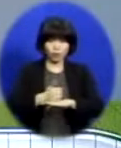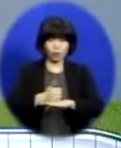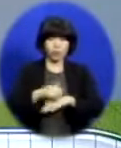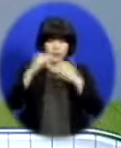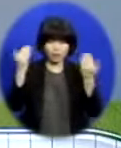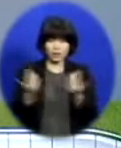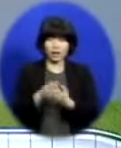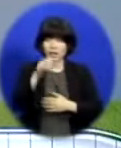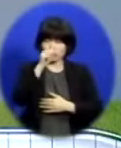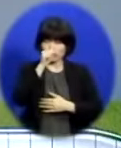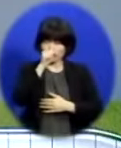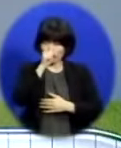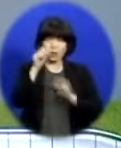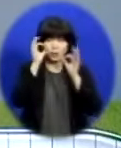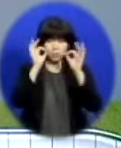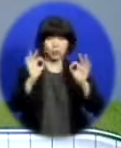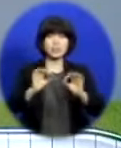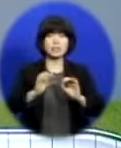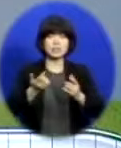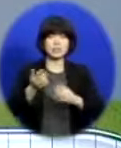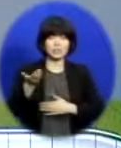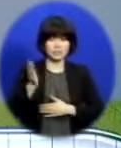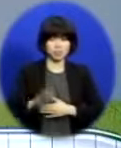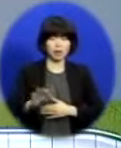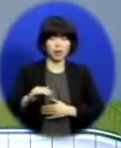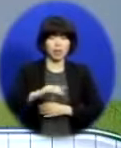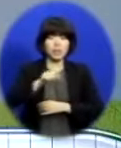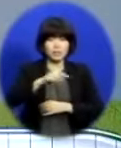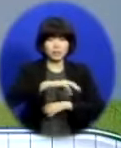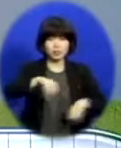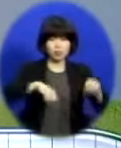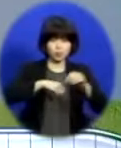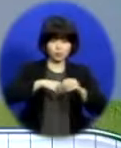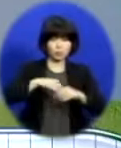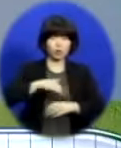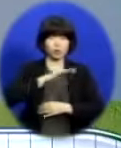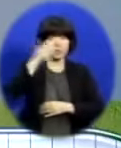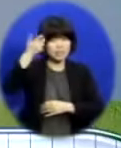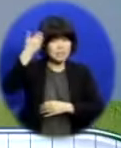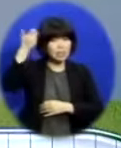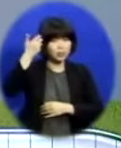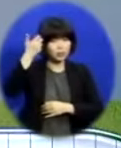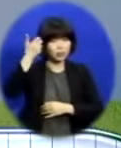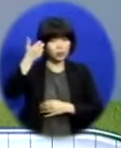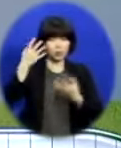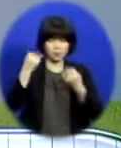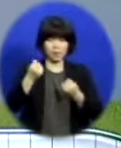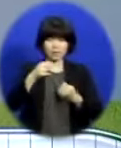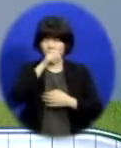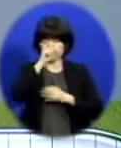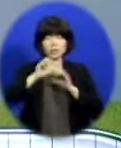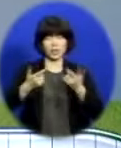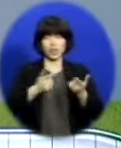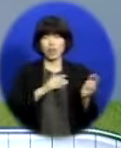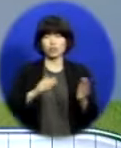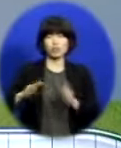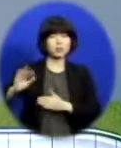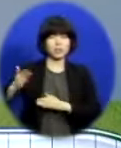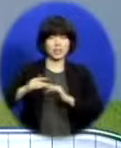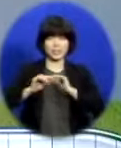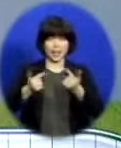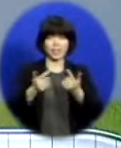다 좋아 보이지만 그것은 오히려 우리에게 영적으로 크게 해로울 수가 있습니다 준비되지 않은